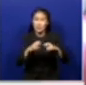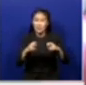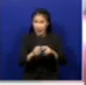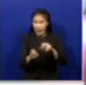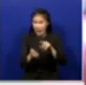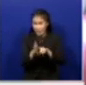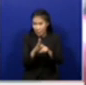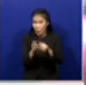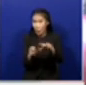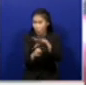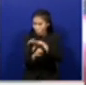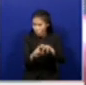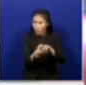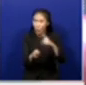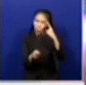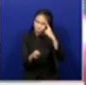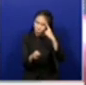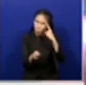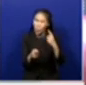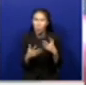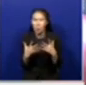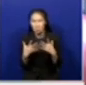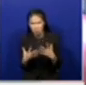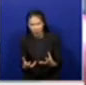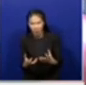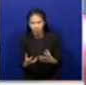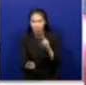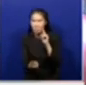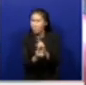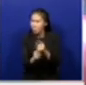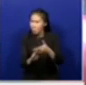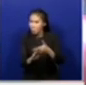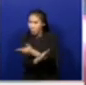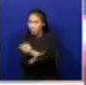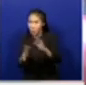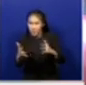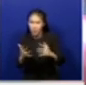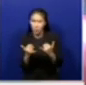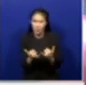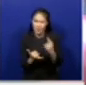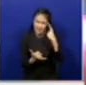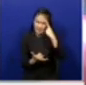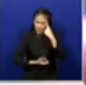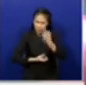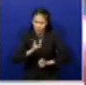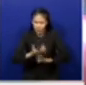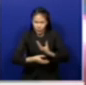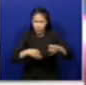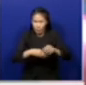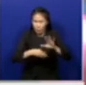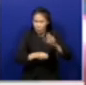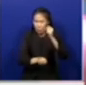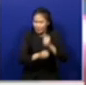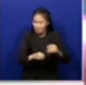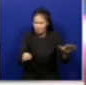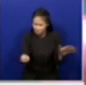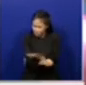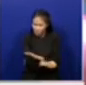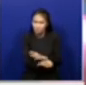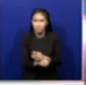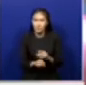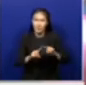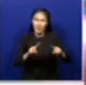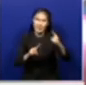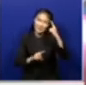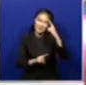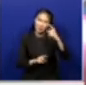นี่ยหนักหนาจริงๆแล้วก็ไม่มีใครเคยเจอเพราะงั้นท่านก็คงจะทำเต็มที่ของท่านเพียงแต่ผมมองว่ามันยัง